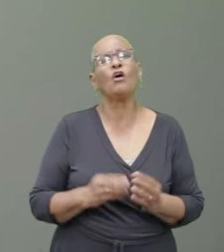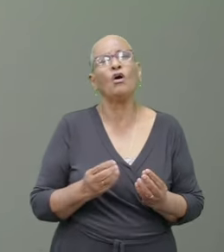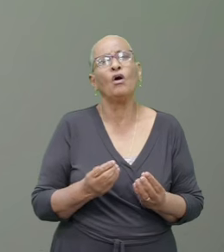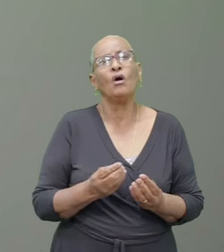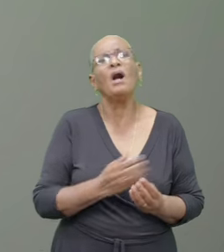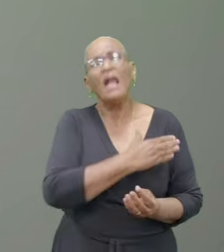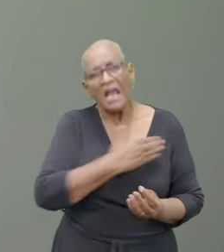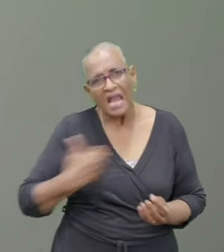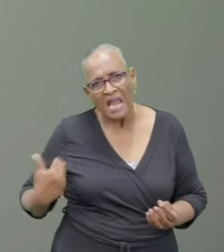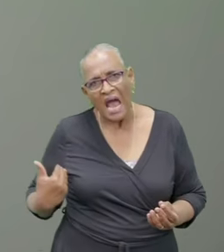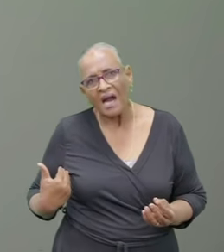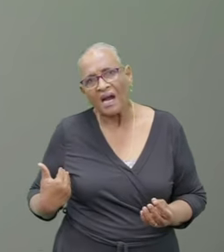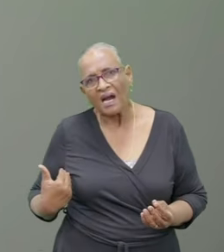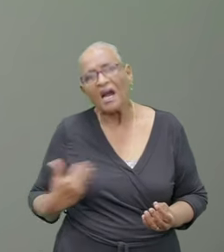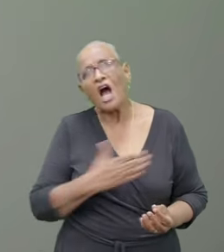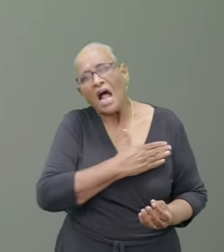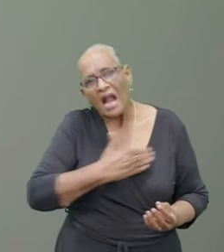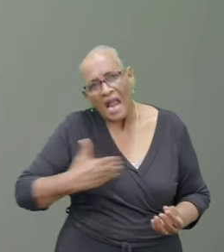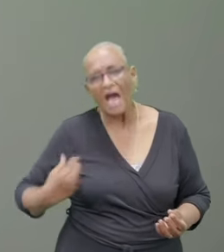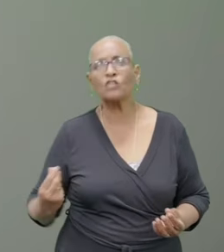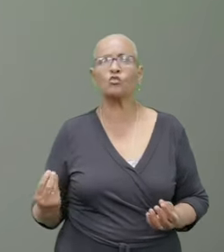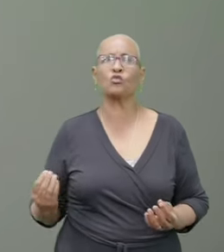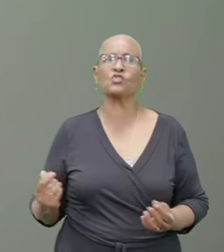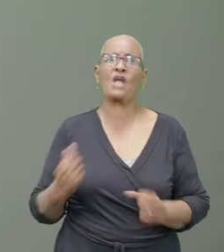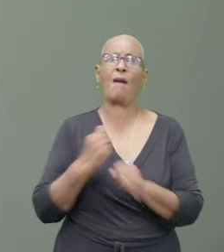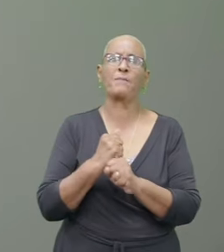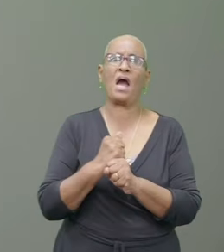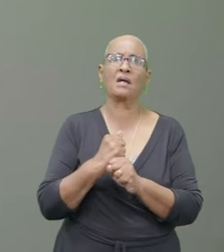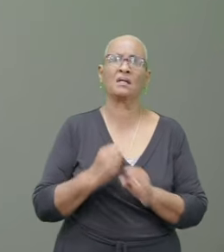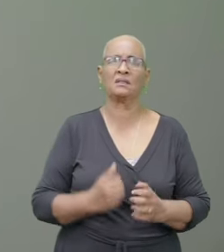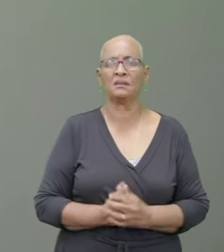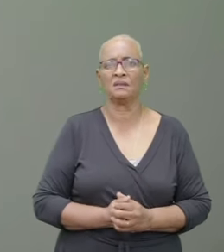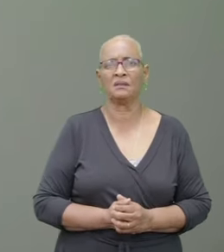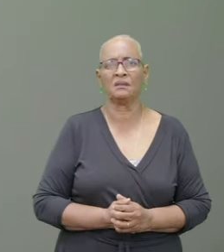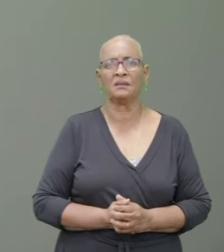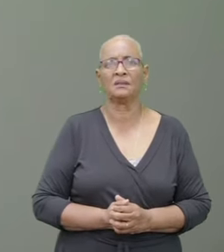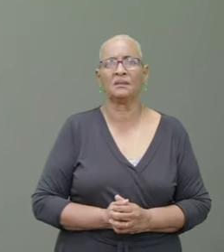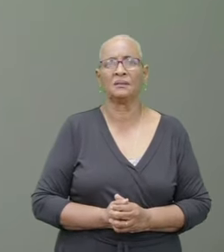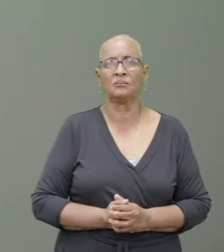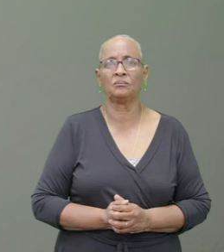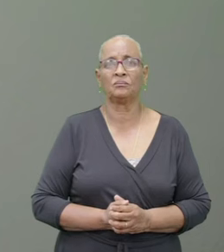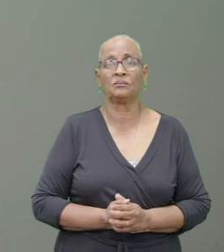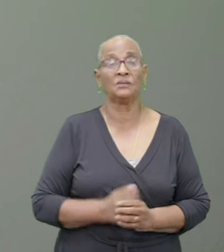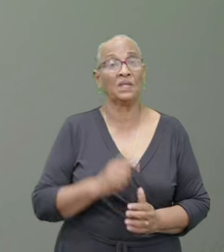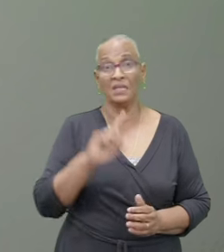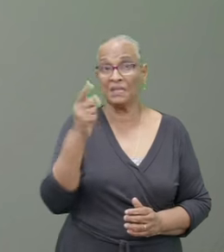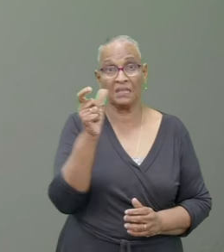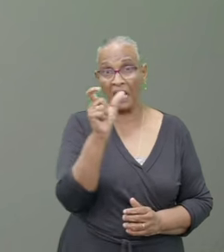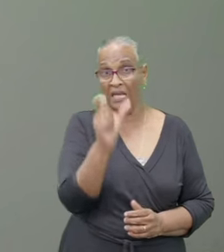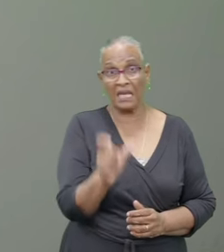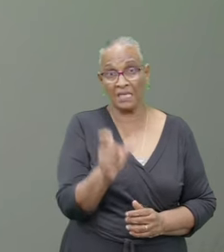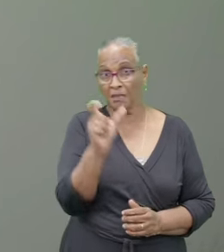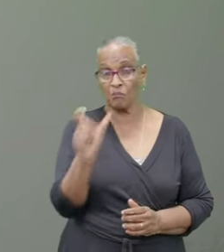verduurzamen richting die werker. Want dat geeft misschien niet alleen die werker